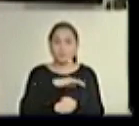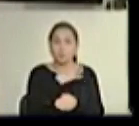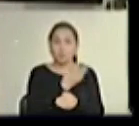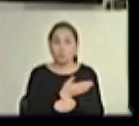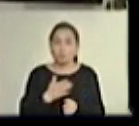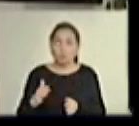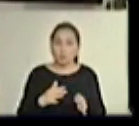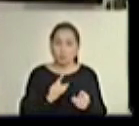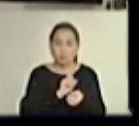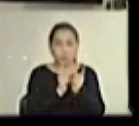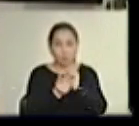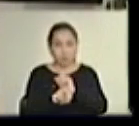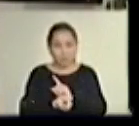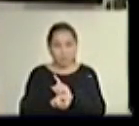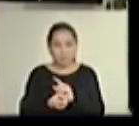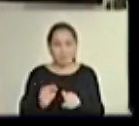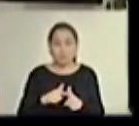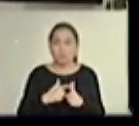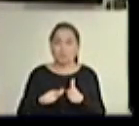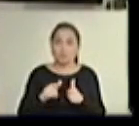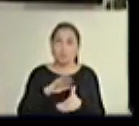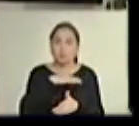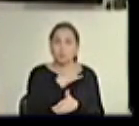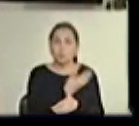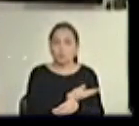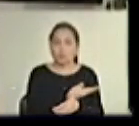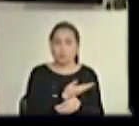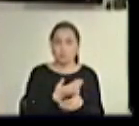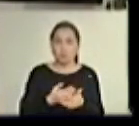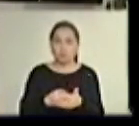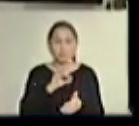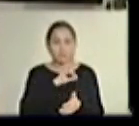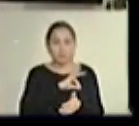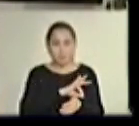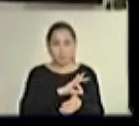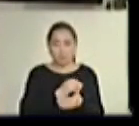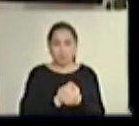yo'nalishini o'zgartirishda yoki kuchdan yutishdan foydalanamiz.